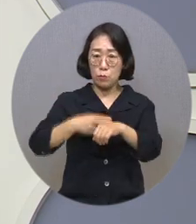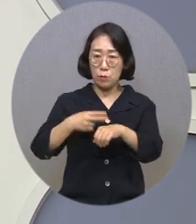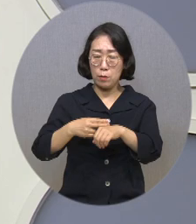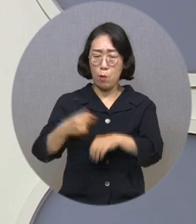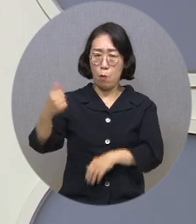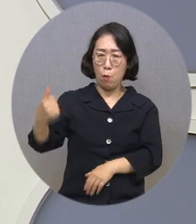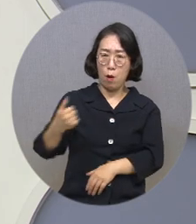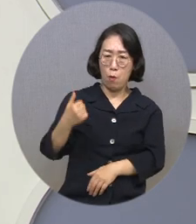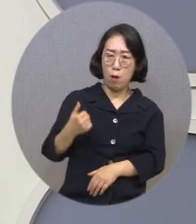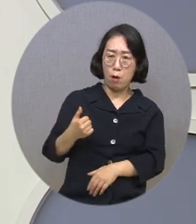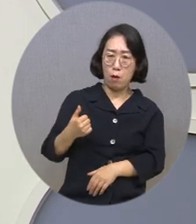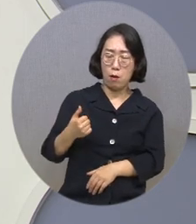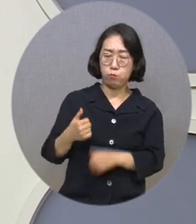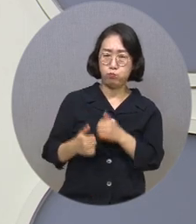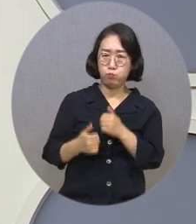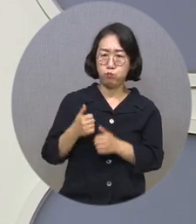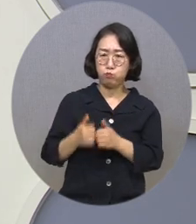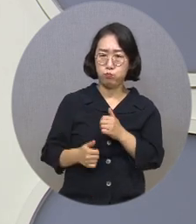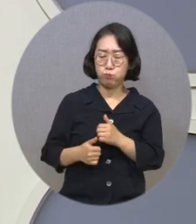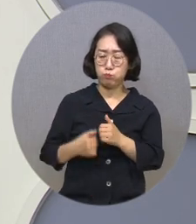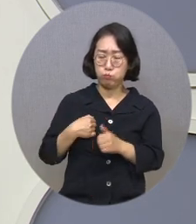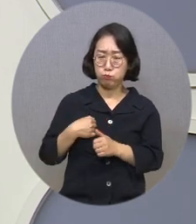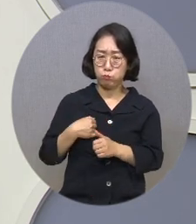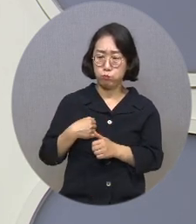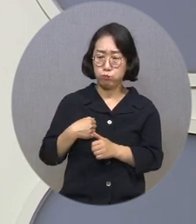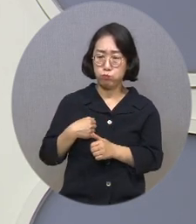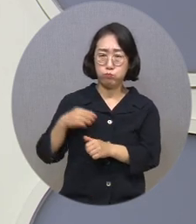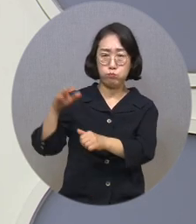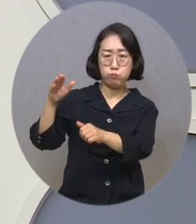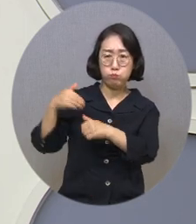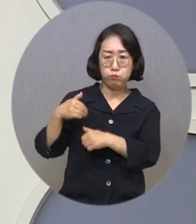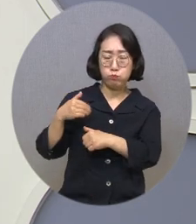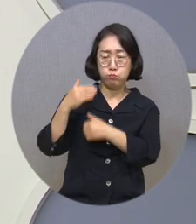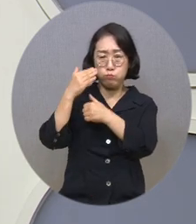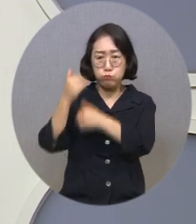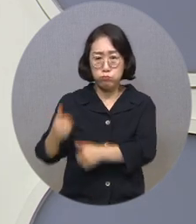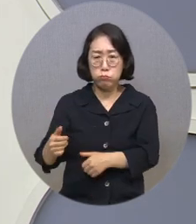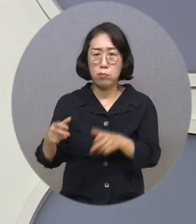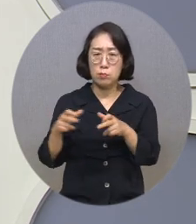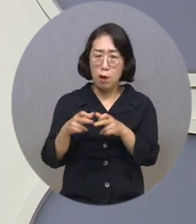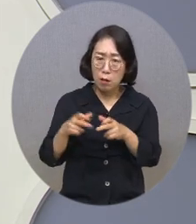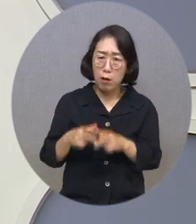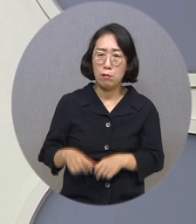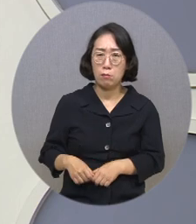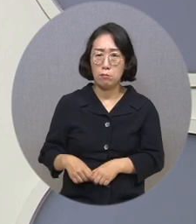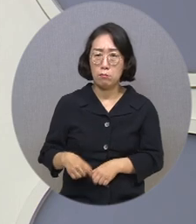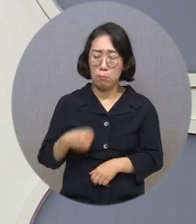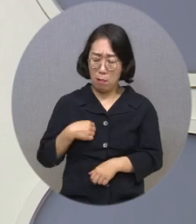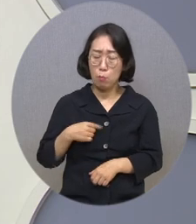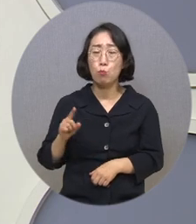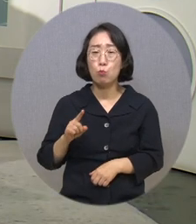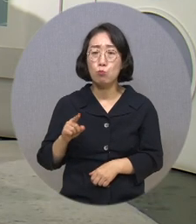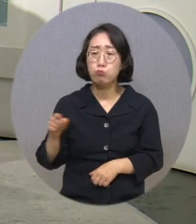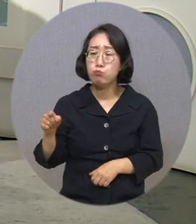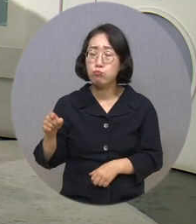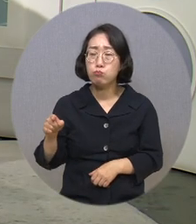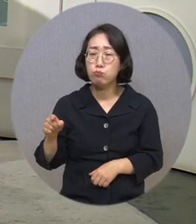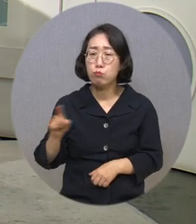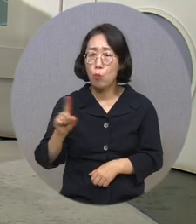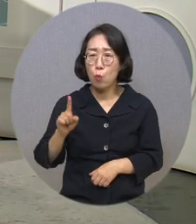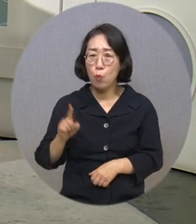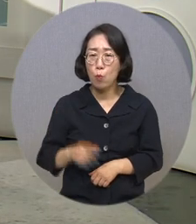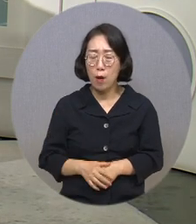거예요. 이분이 왜 교수가 돼가지고 우리들하고 우리 같은 장애인 우리하고 노숙자들하고. 그래서 안